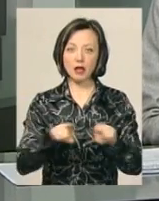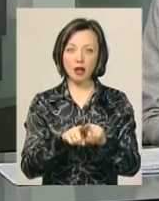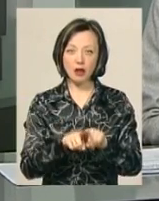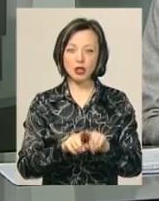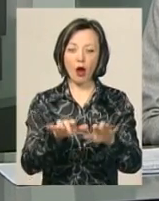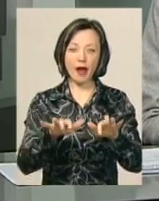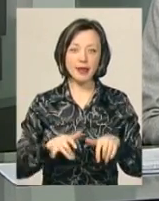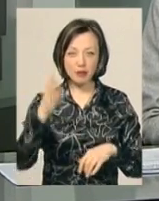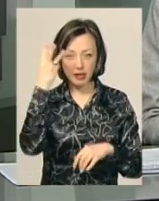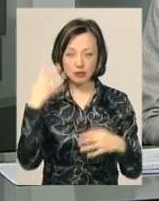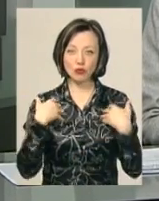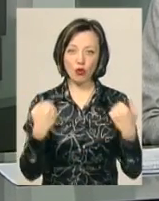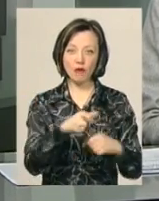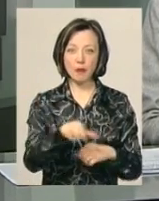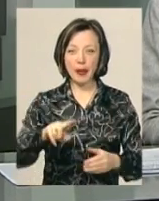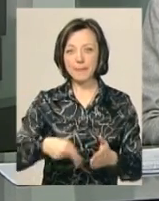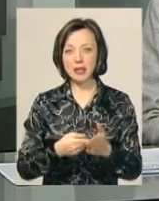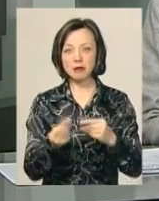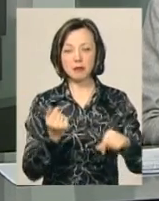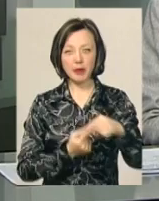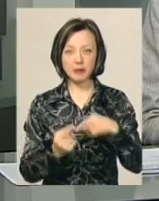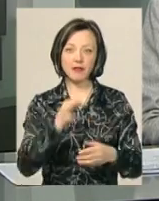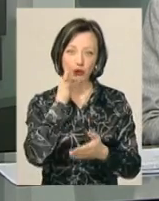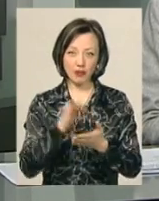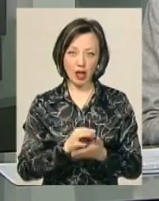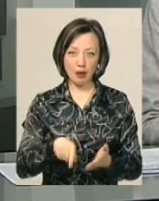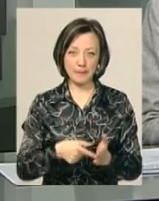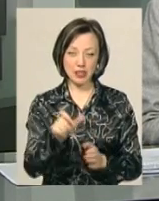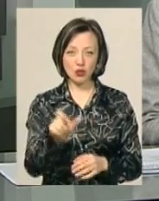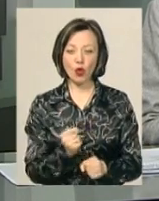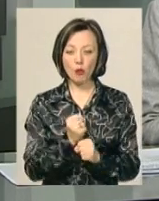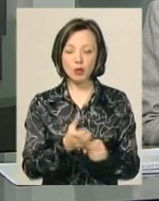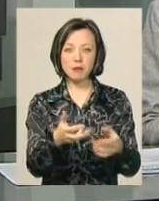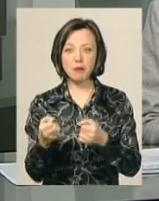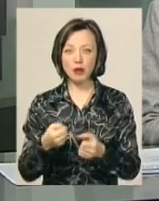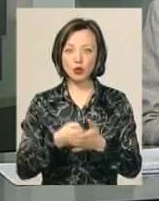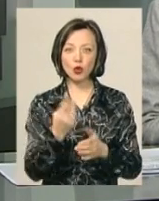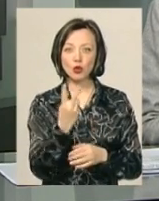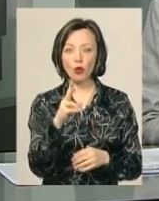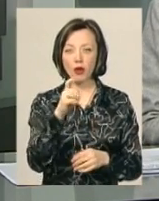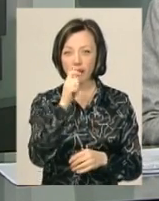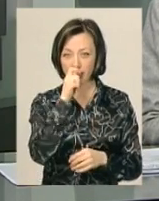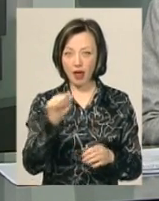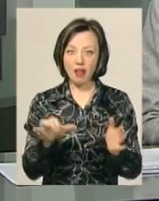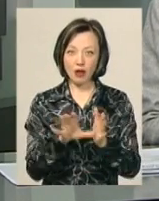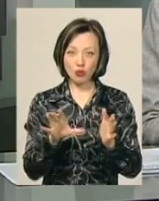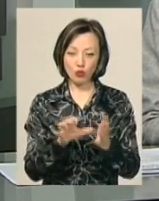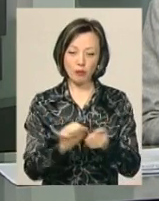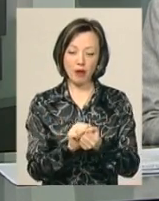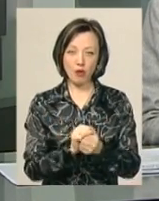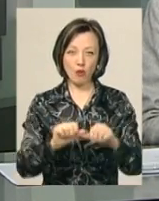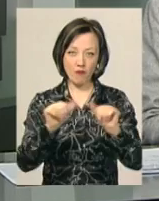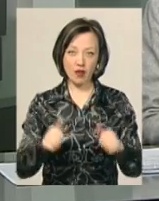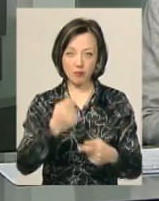IT Хмельницький, здорові мешканці, місто-підприємець та відповідальне місто. Роботи прийматимуться до 2 квітня в електронному та паперовому